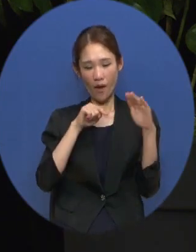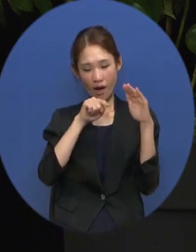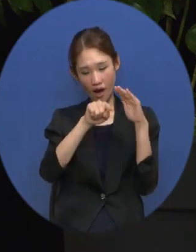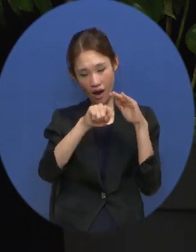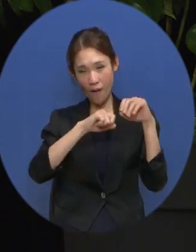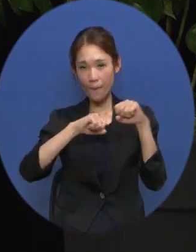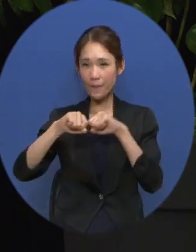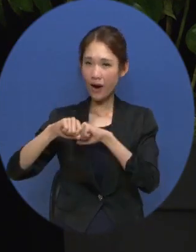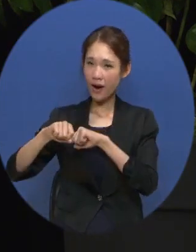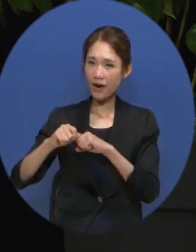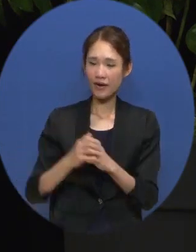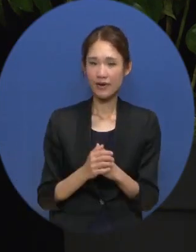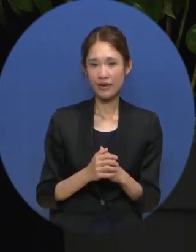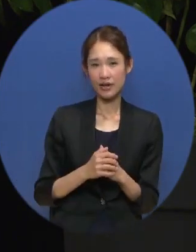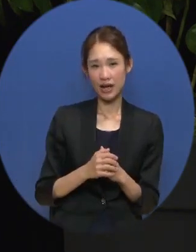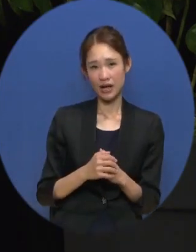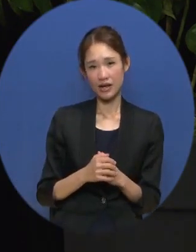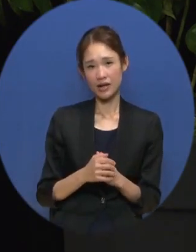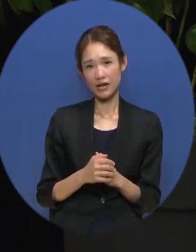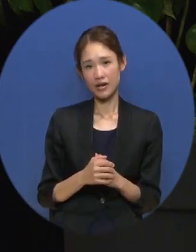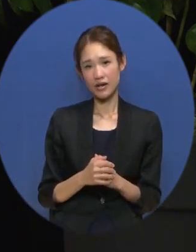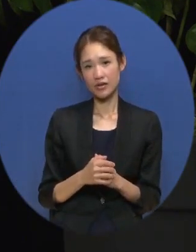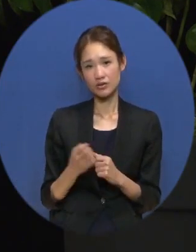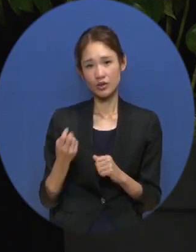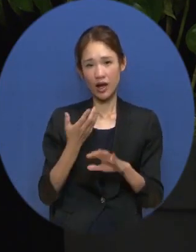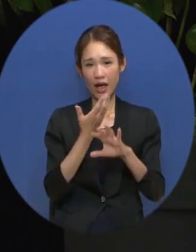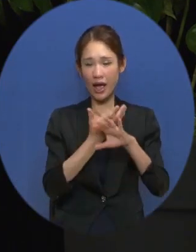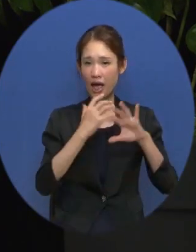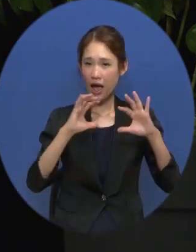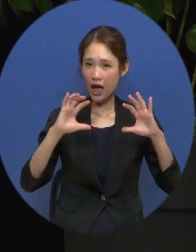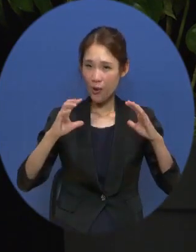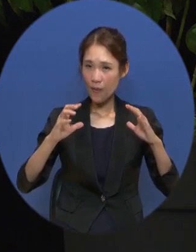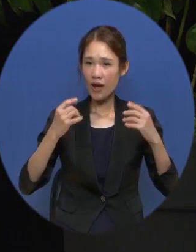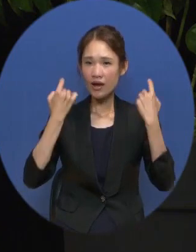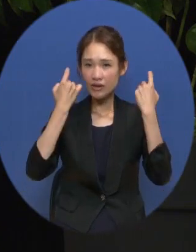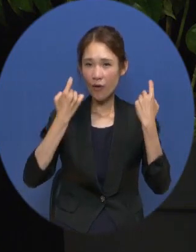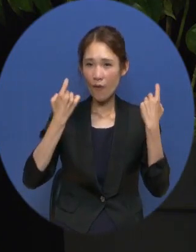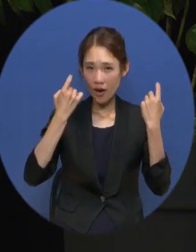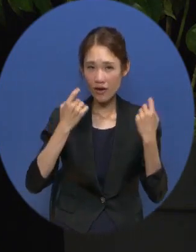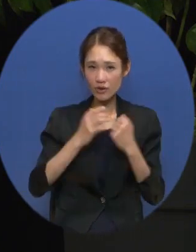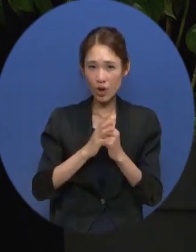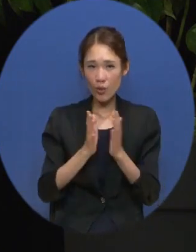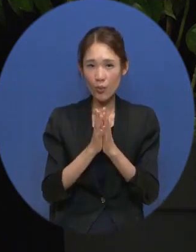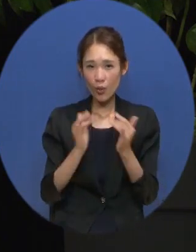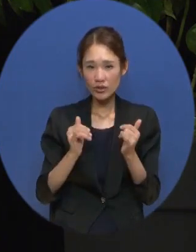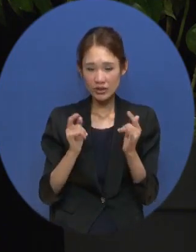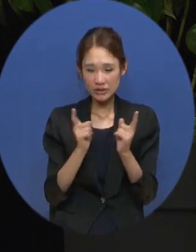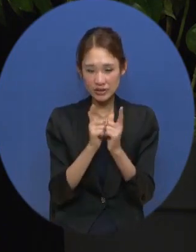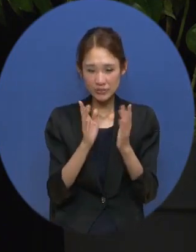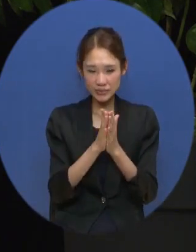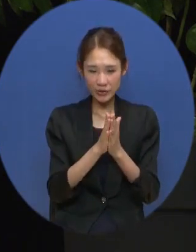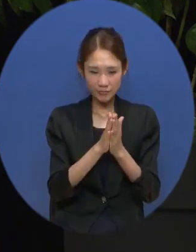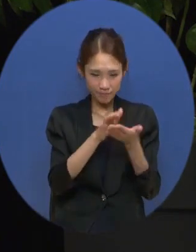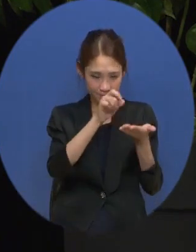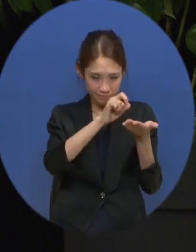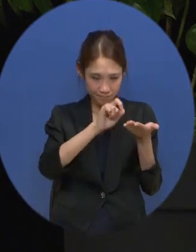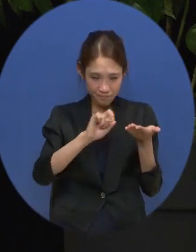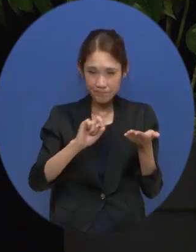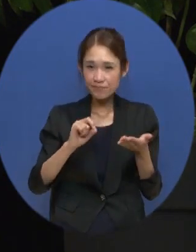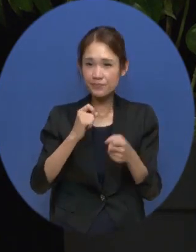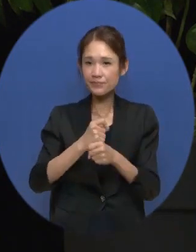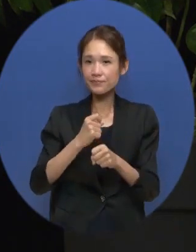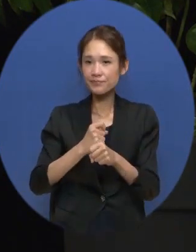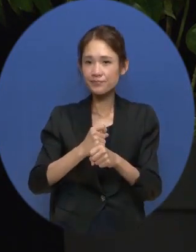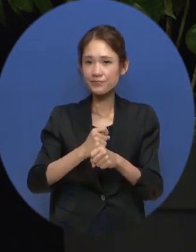많이 나가세요. 아. 사회적으로 많이 나가시고 그다음에 또 해외여행 같은 것도 본인이 직접 짜 스케줄 같은 거 직접 오.